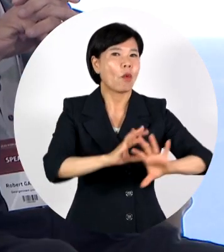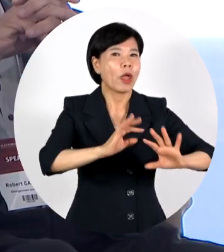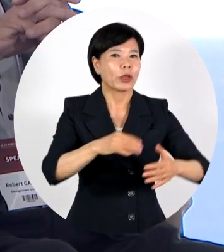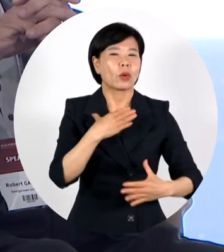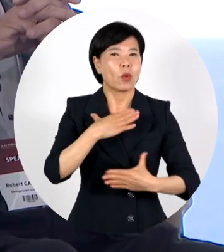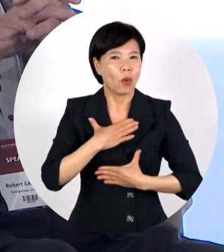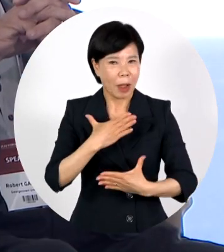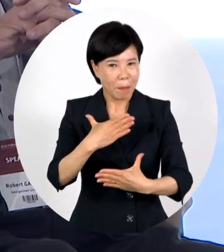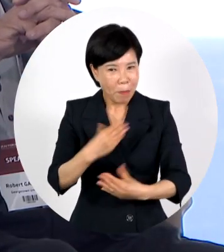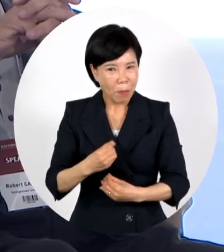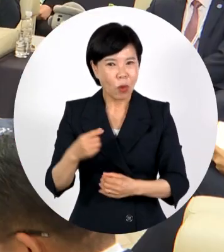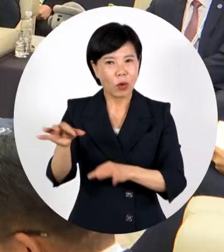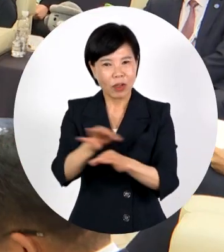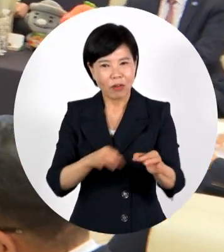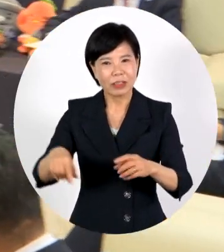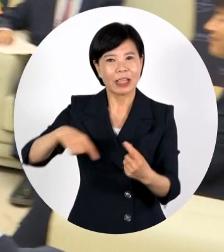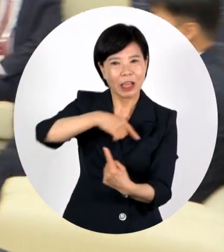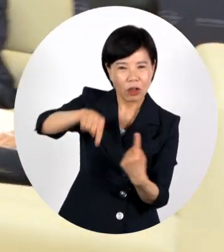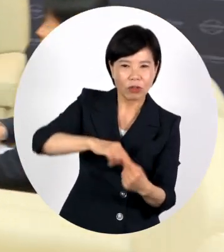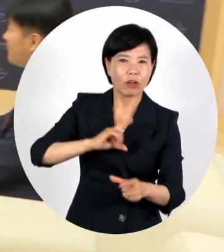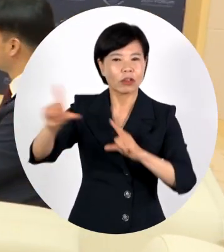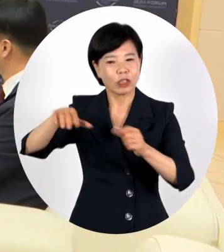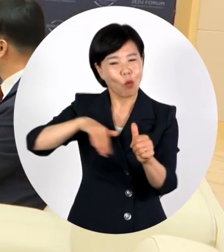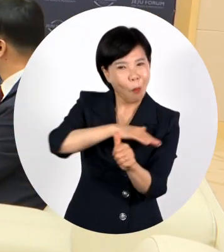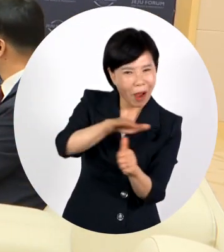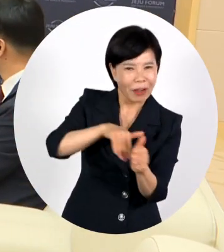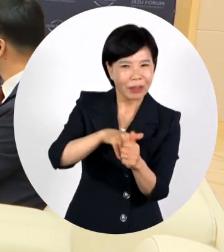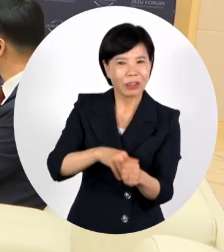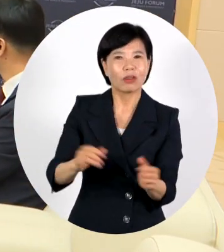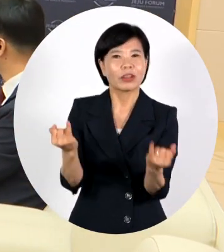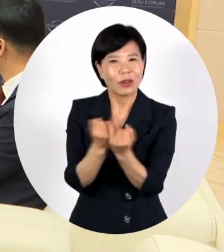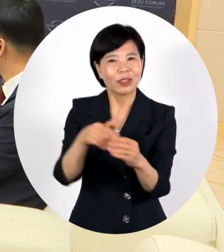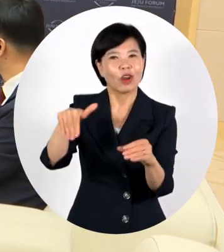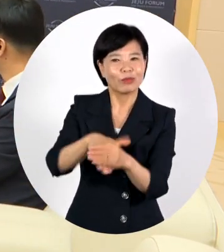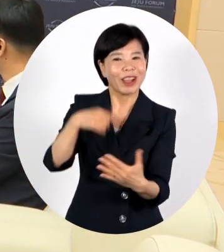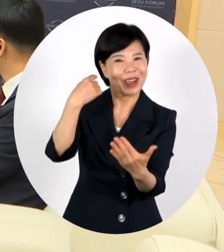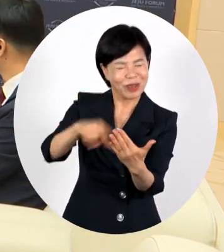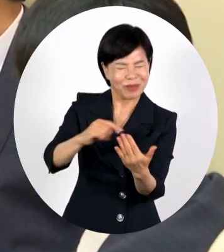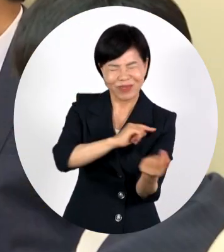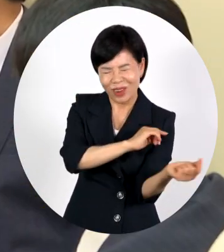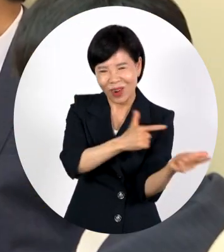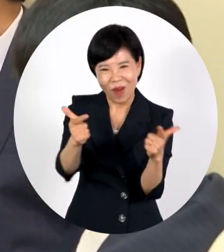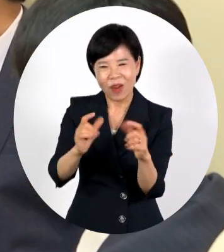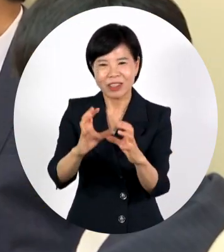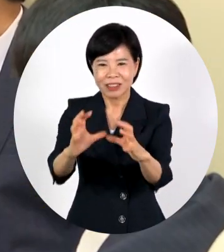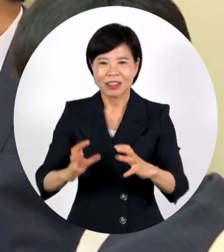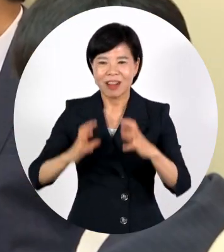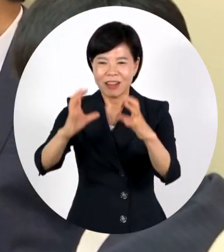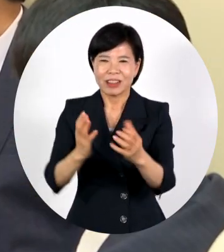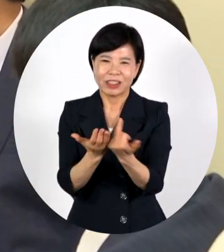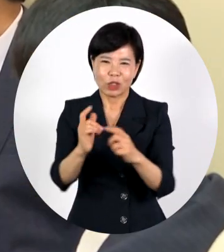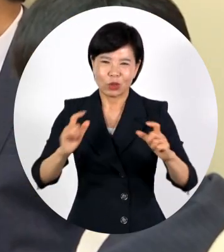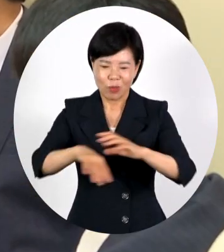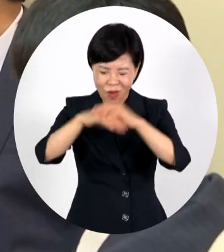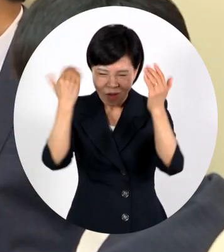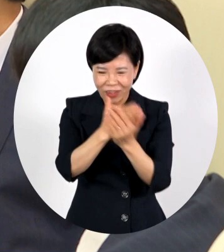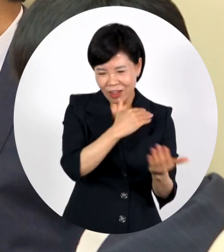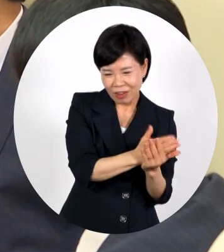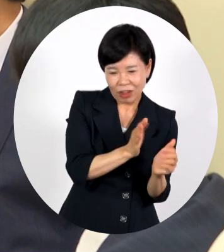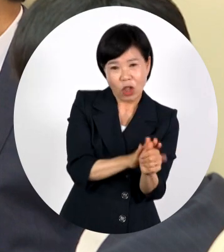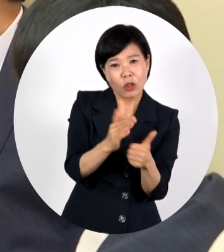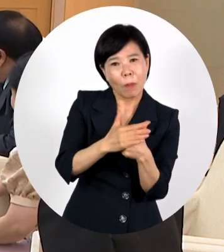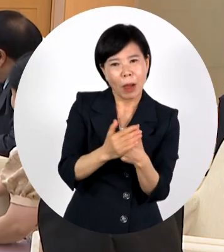운영했습니다. 외교, 안보, 경제, 경영, 기후, 환경, 여성, 문화, 교육, 글로벌 제주